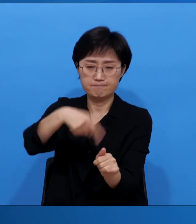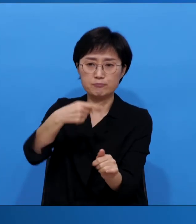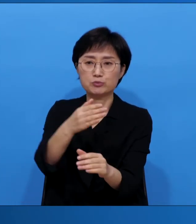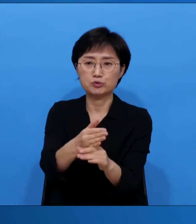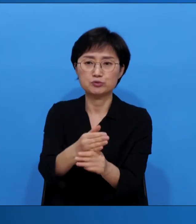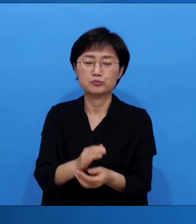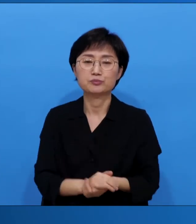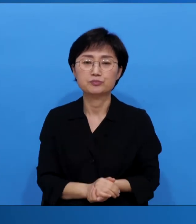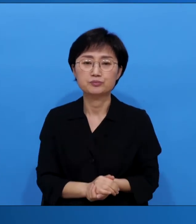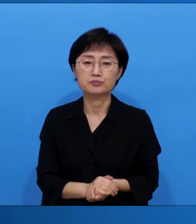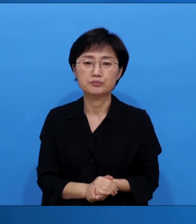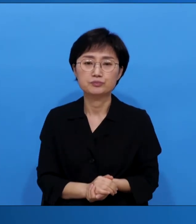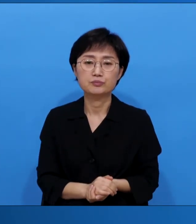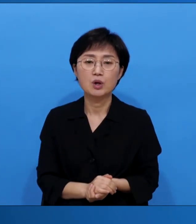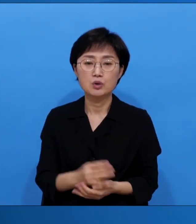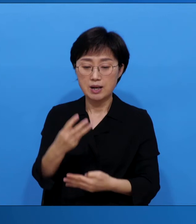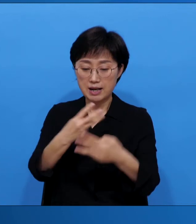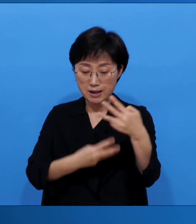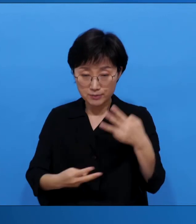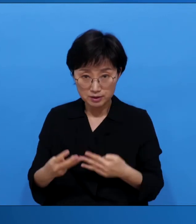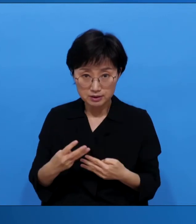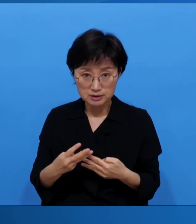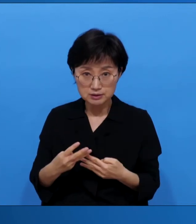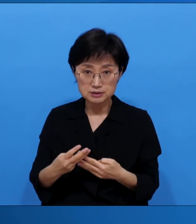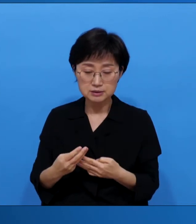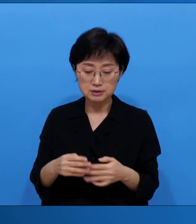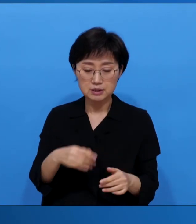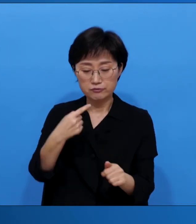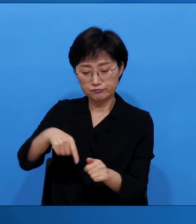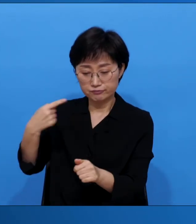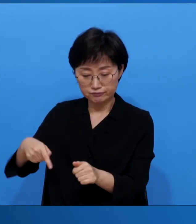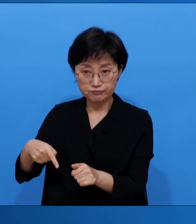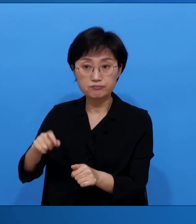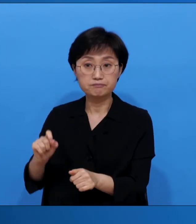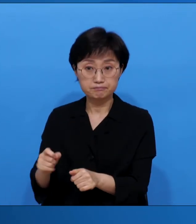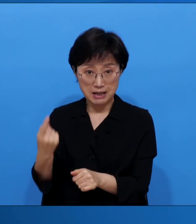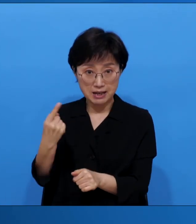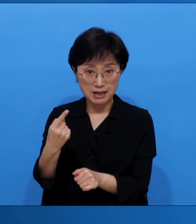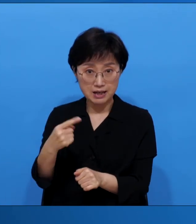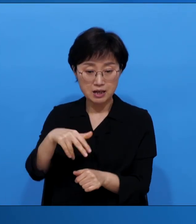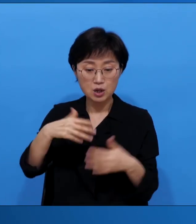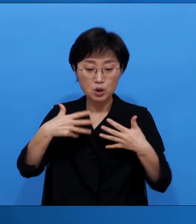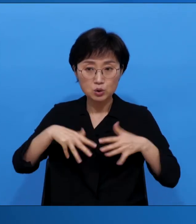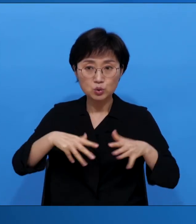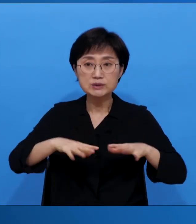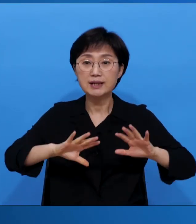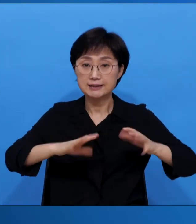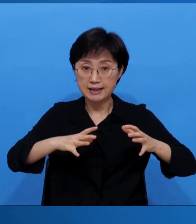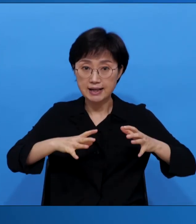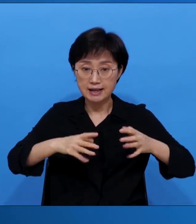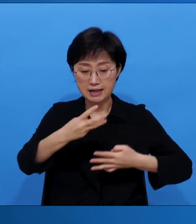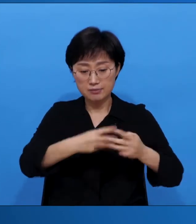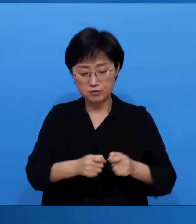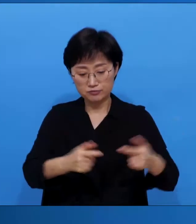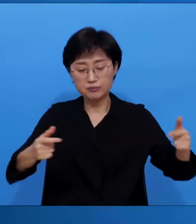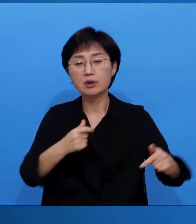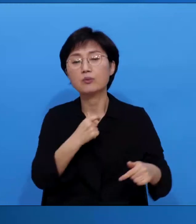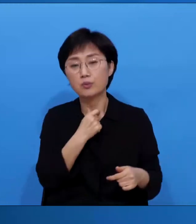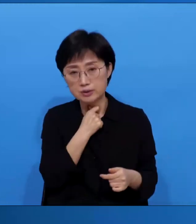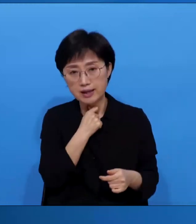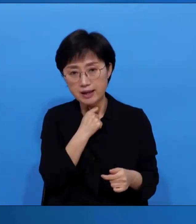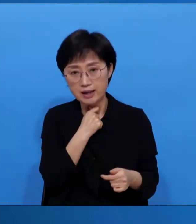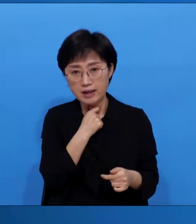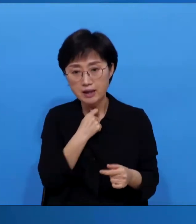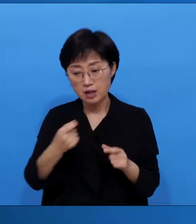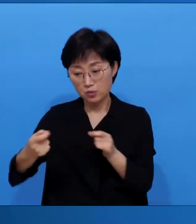잡으셨습니다. 또 랩넌트 사역과 서밋 학교 사역을 통해 조지아 현장에 랩넌트 운동이 일어나길 기도하고 계시며 조지아와 국경을